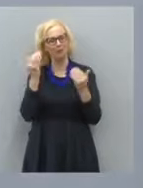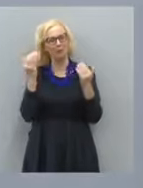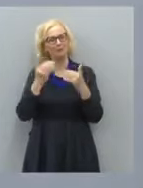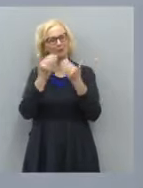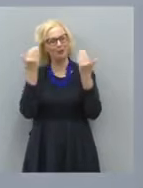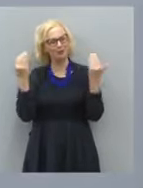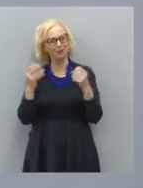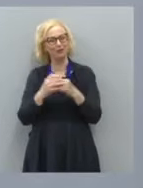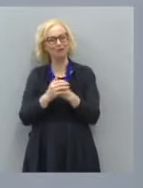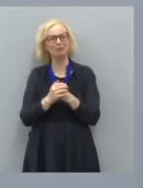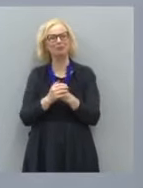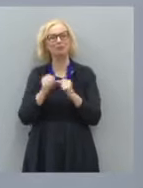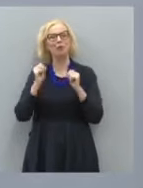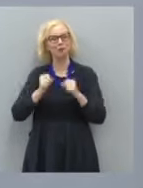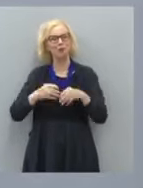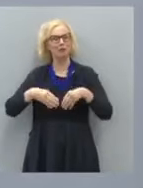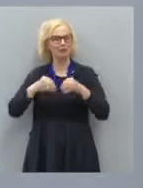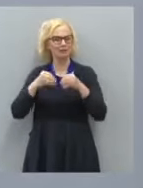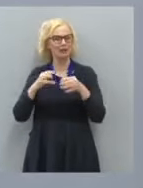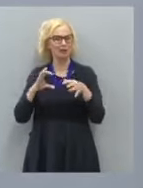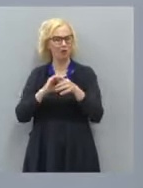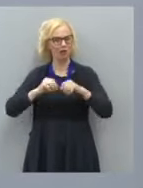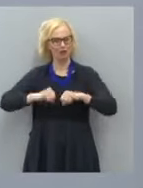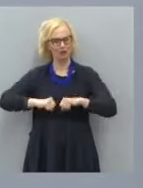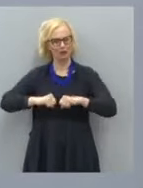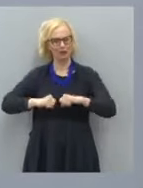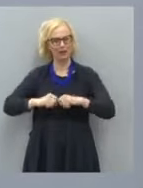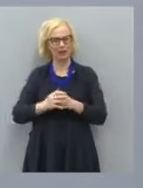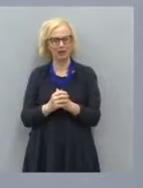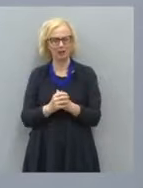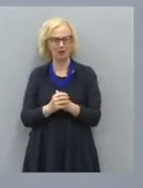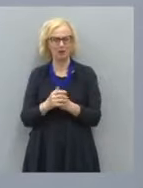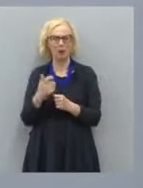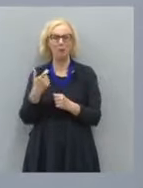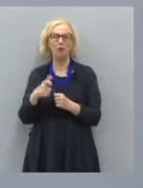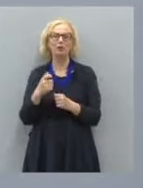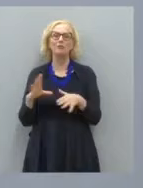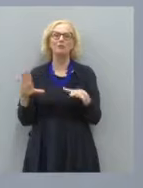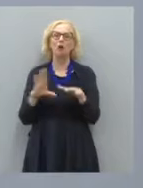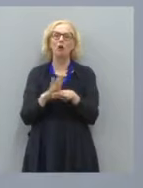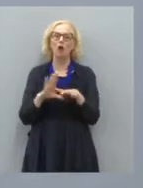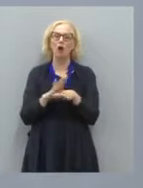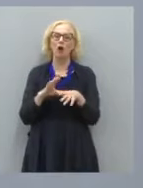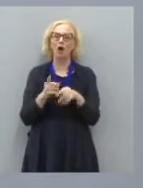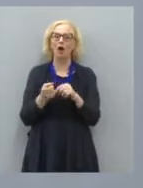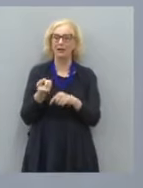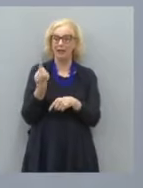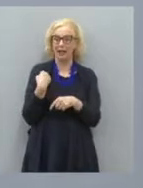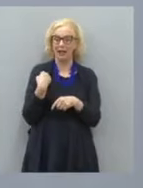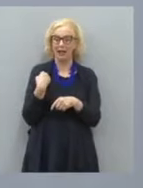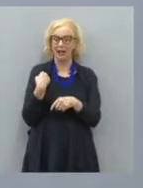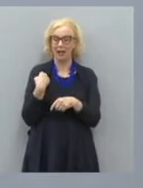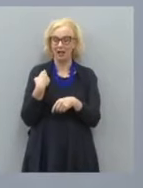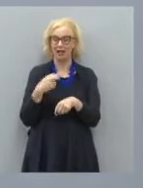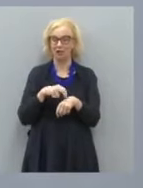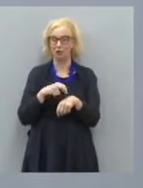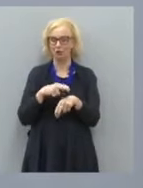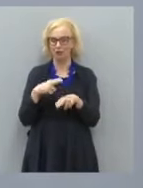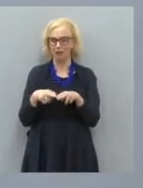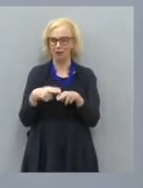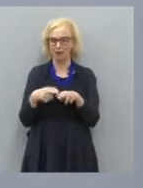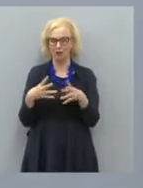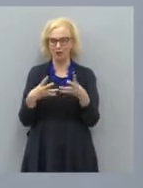portiamo dal tema sanitario perché nella trasferì il dottor dottor ferro